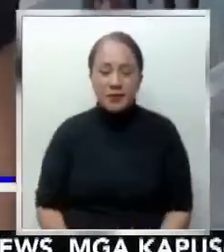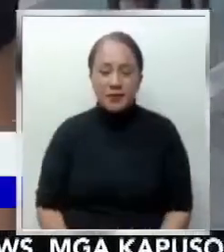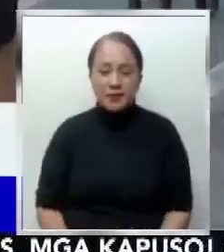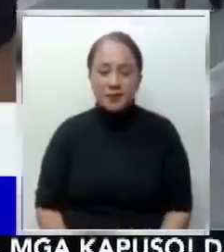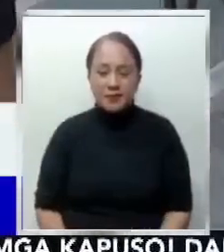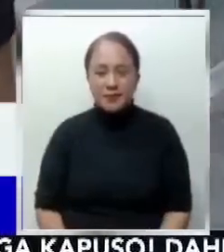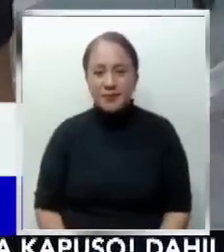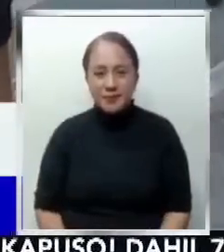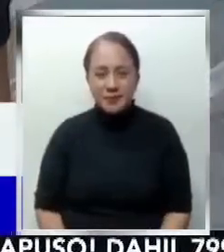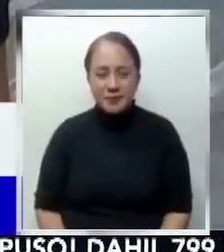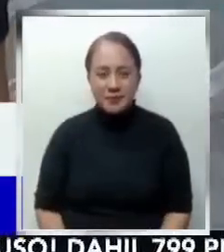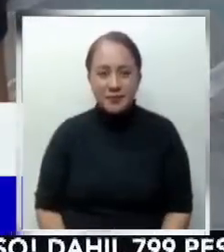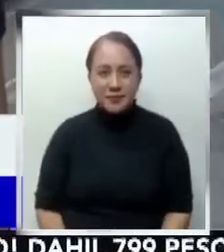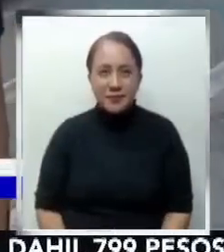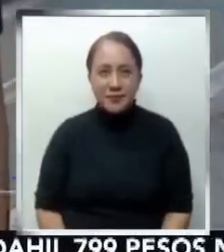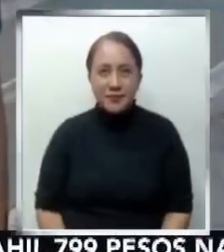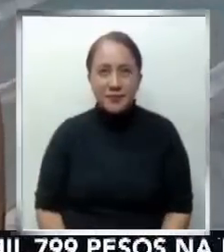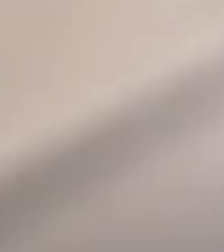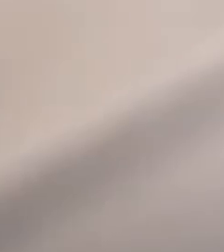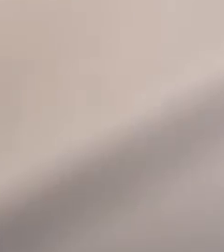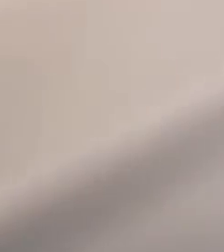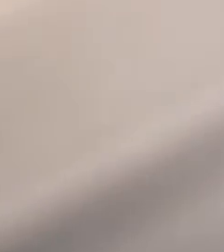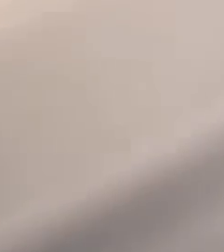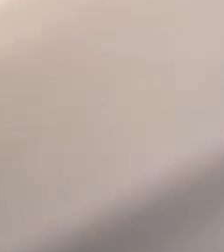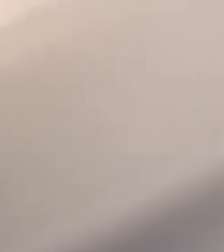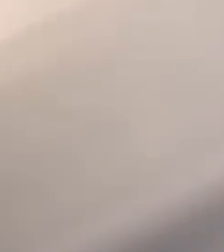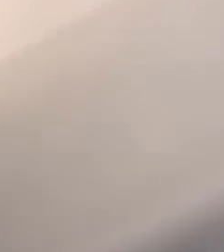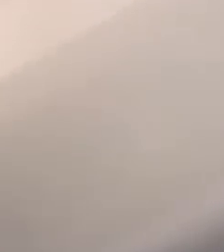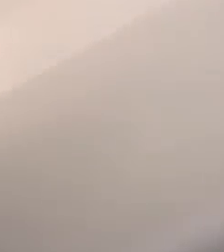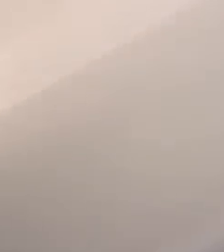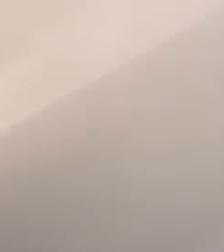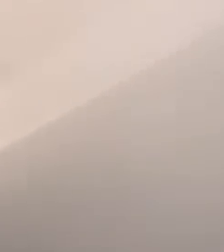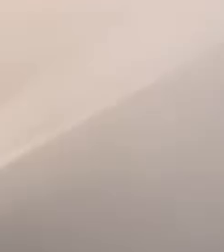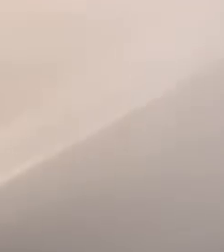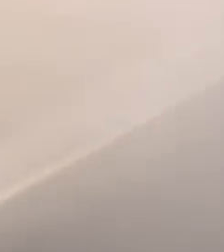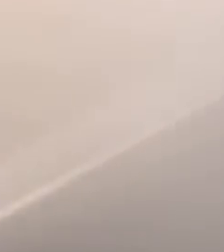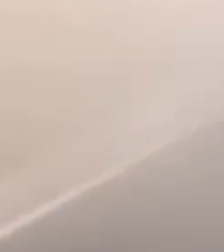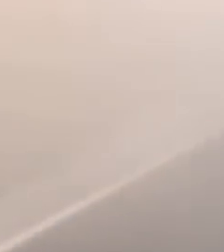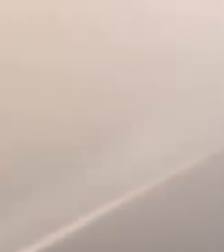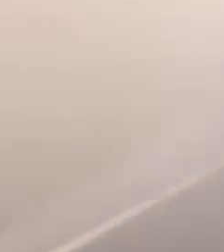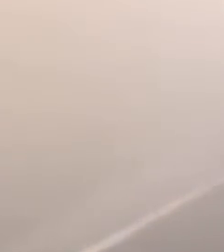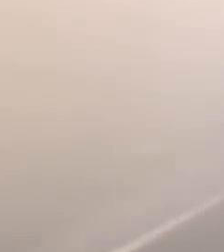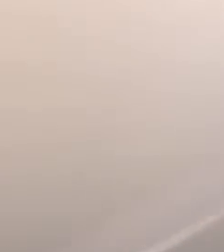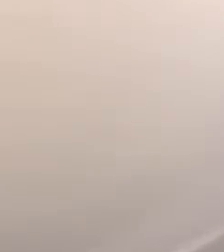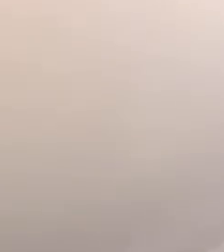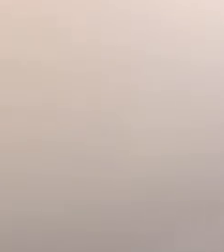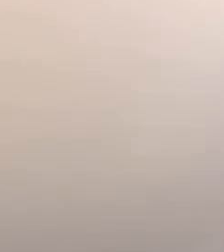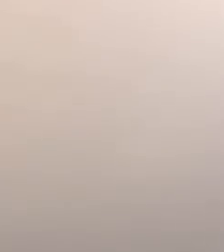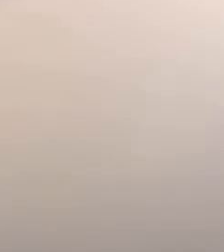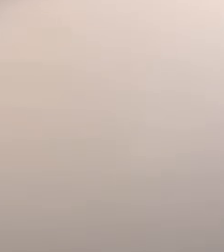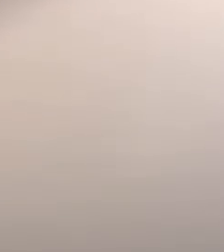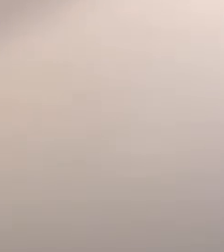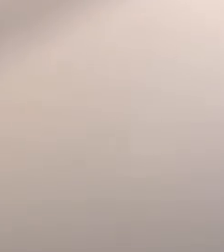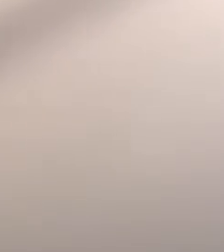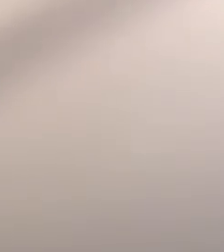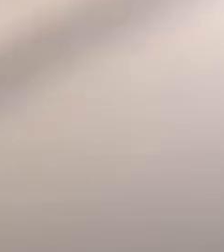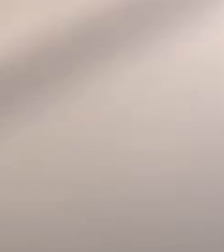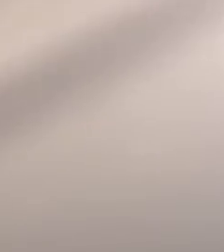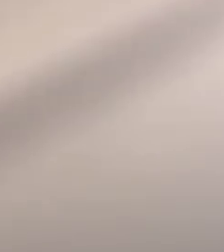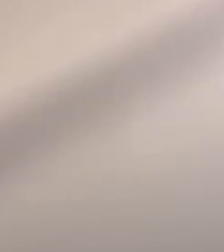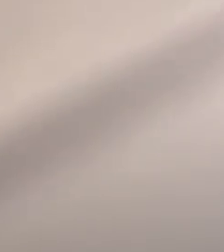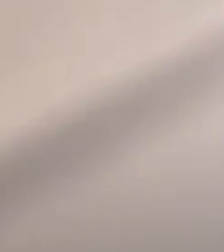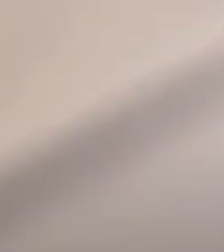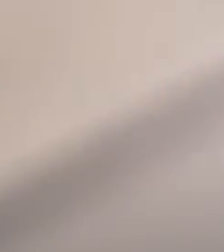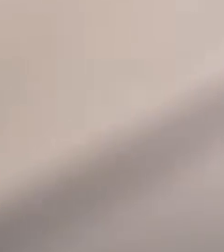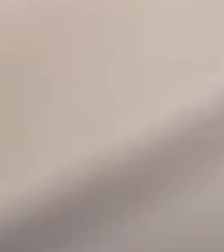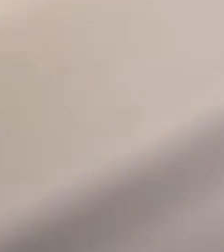Ivan Mayrina nakatutok, 24 oras. Hindi natutulog ang mga balita. Kaya para sa pinakasariwang balita, mag-subscribe kayo